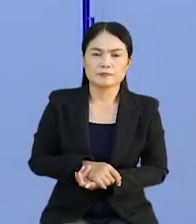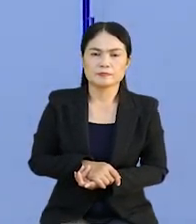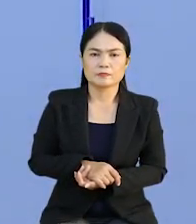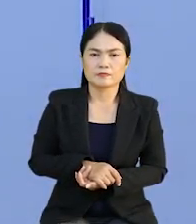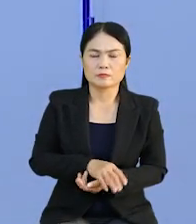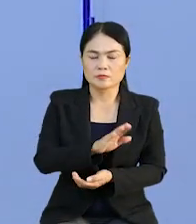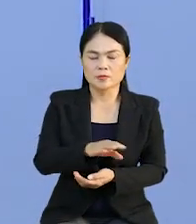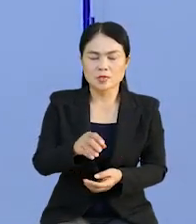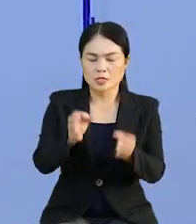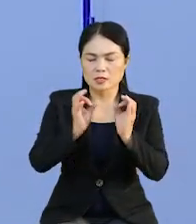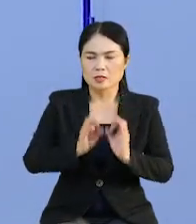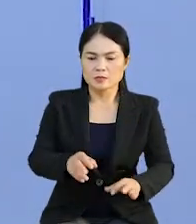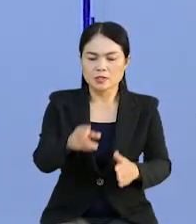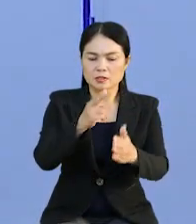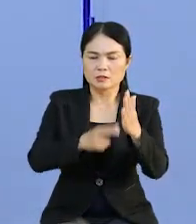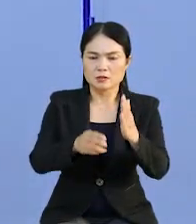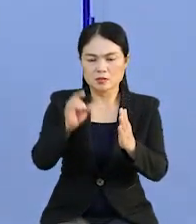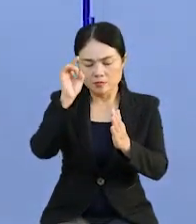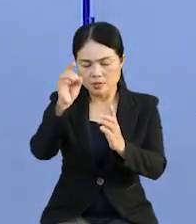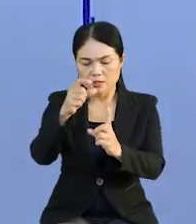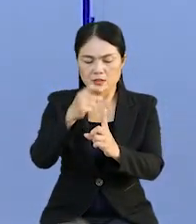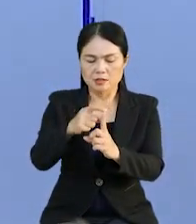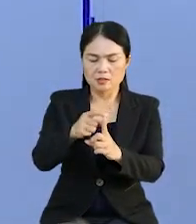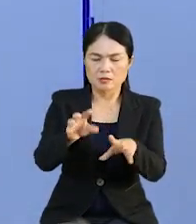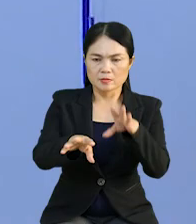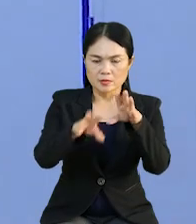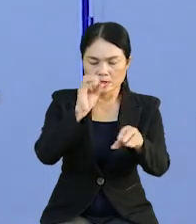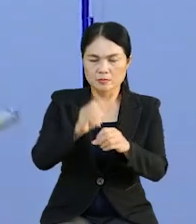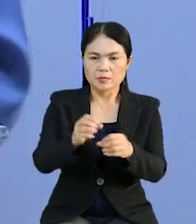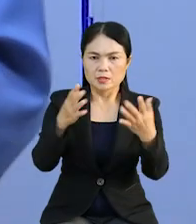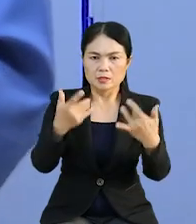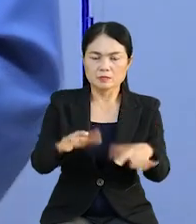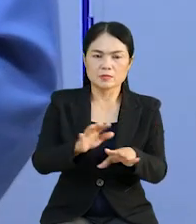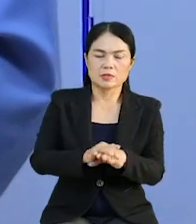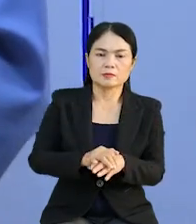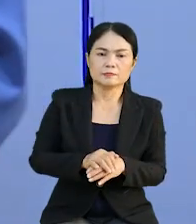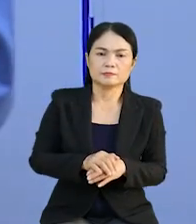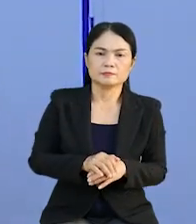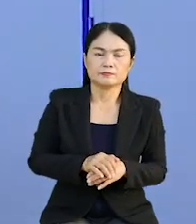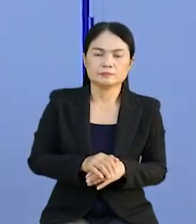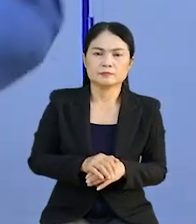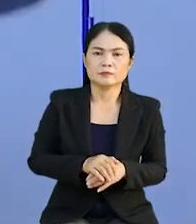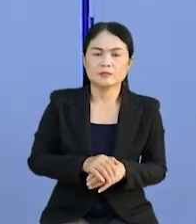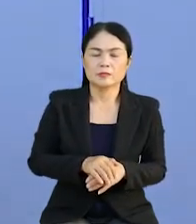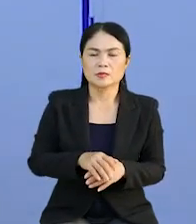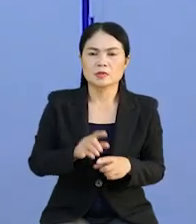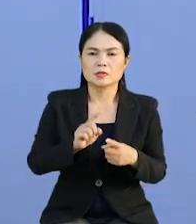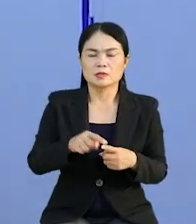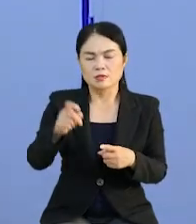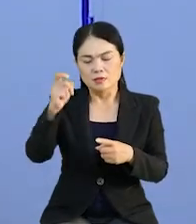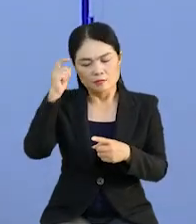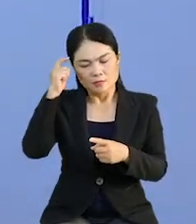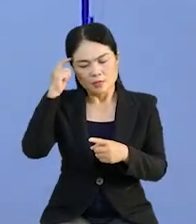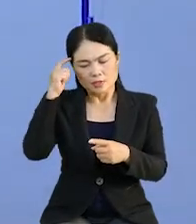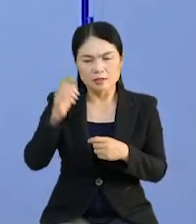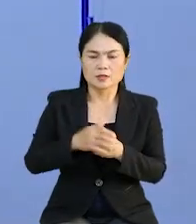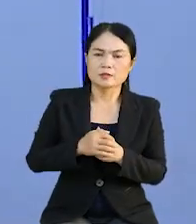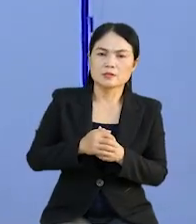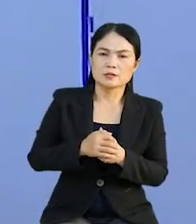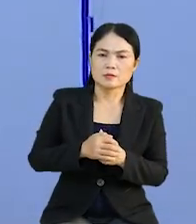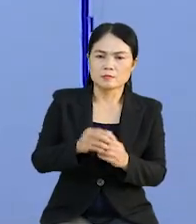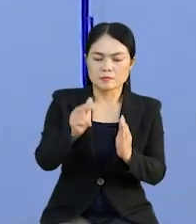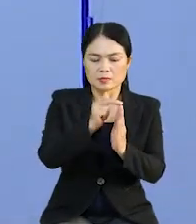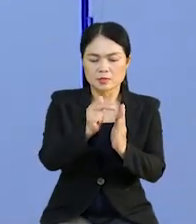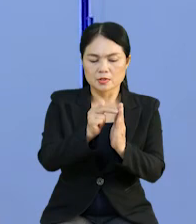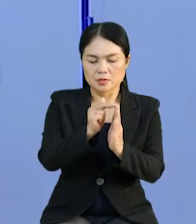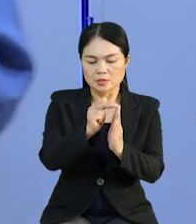អាកូនអាចប្រើវិធីអីខ្លះកូនដើម្បីបញ្យល់ពាក្យយើងបានរៀនរួចរាល់ហើយនោះកូនបាទទី1គឺការគិតទី2បទានុ